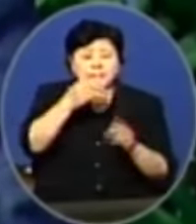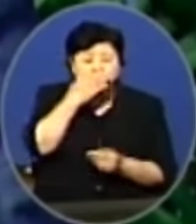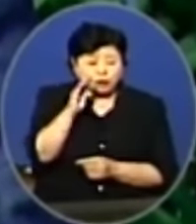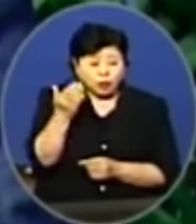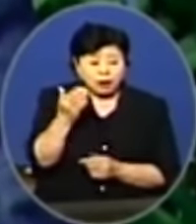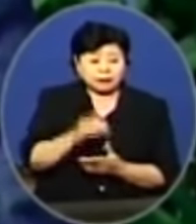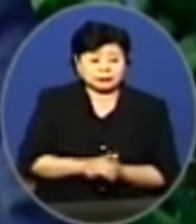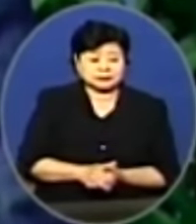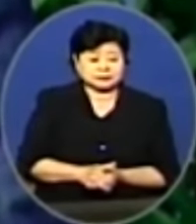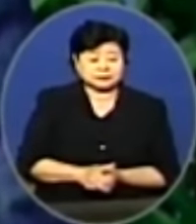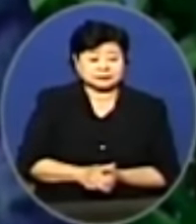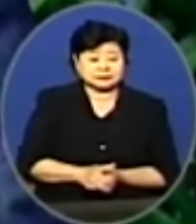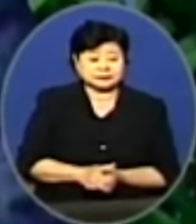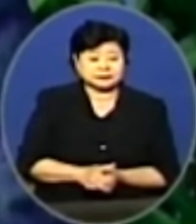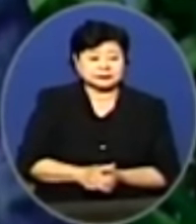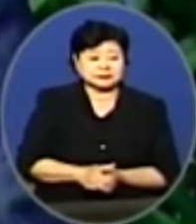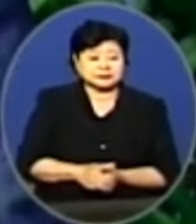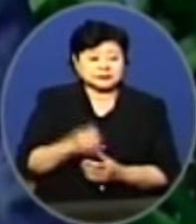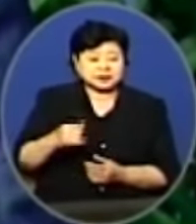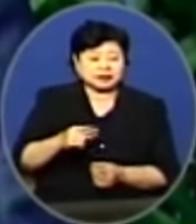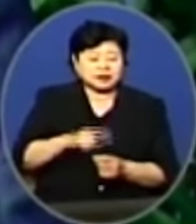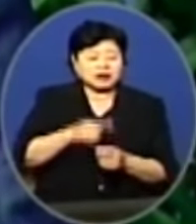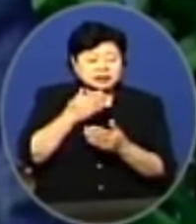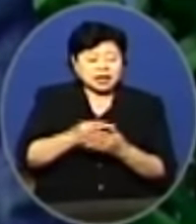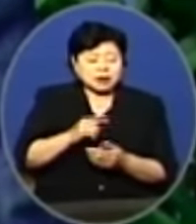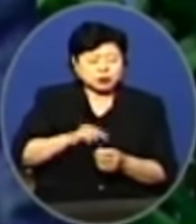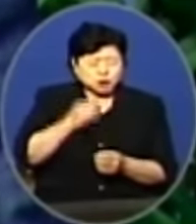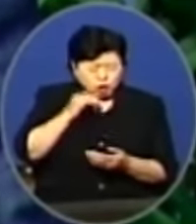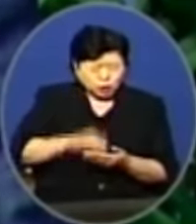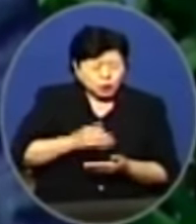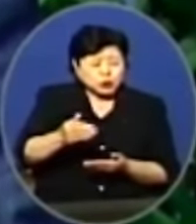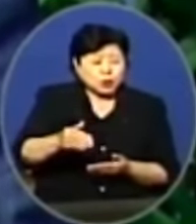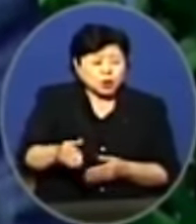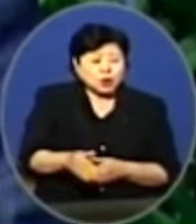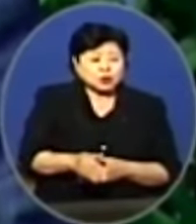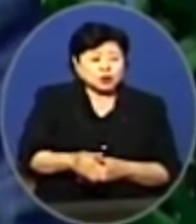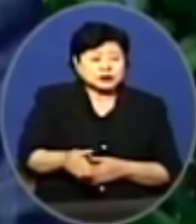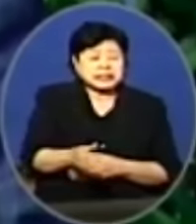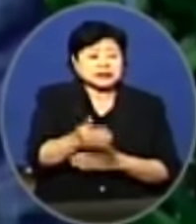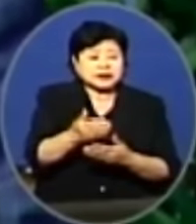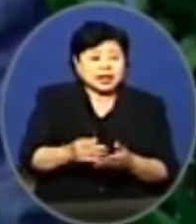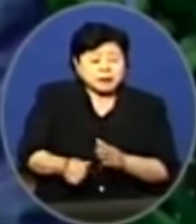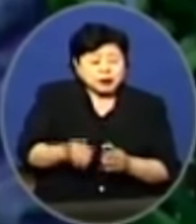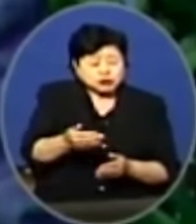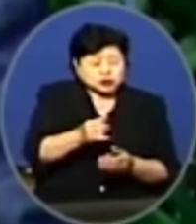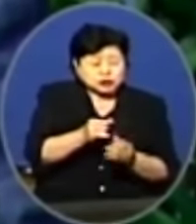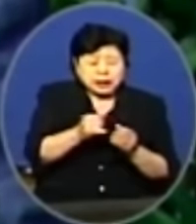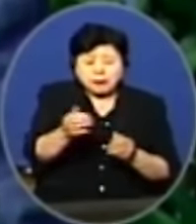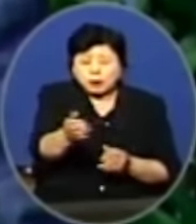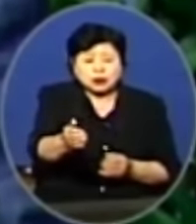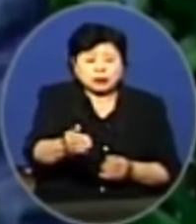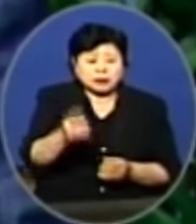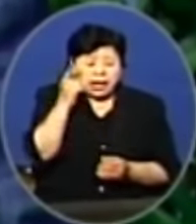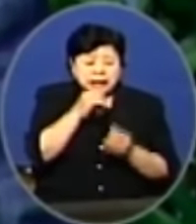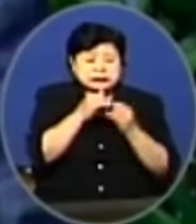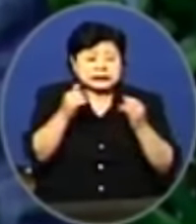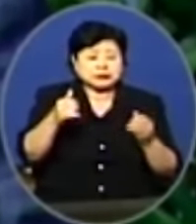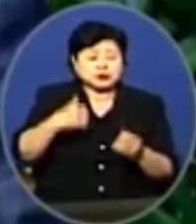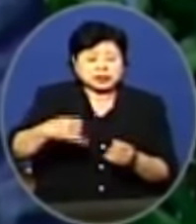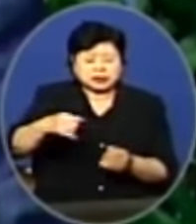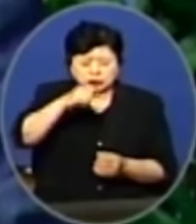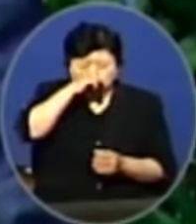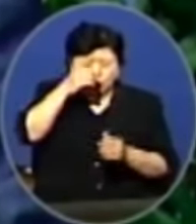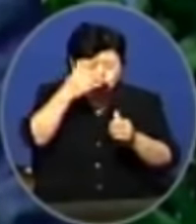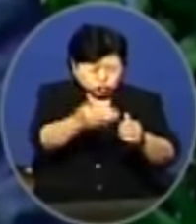것이니라. 너희 자식이 떡을 달라 하면 돌을 주면, 생선을 달라 하면 뱀을 줄 자가 있겠는가? 네가 악할지라도 자식에게